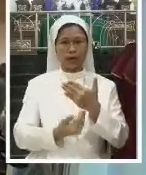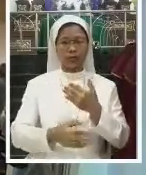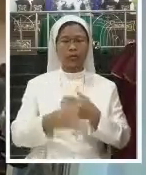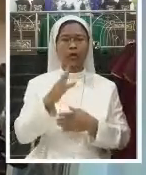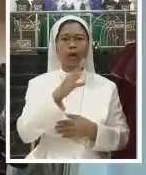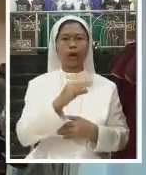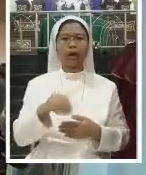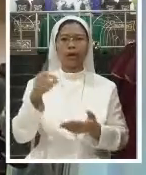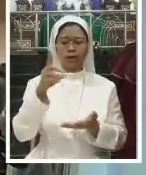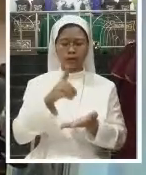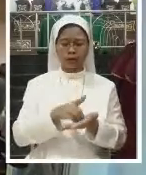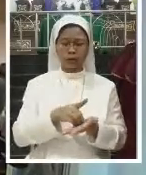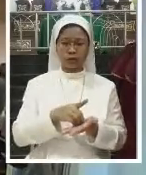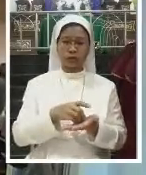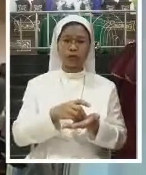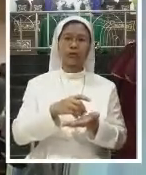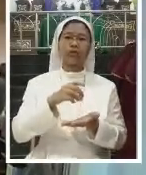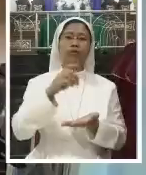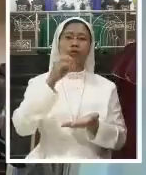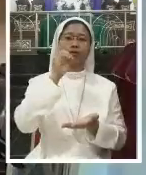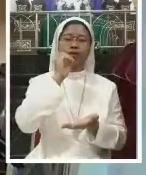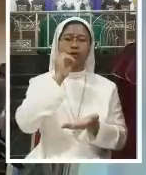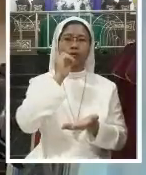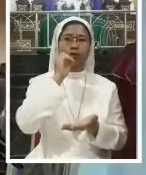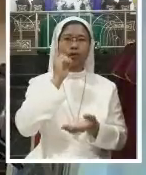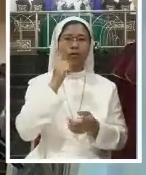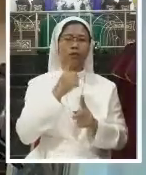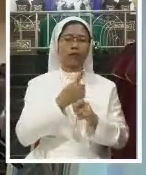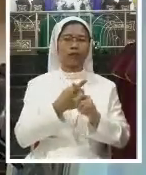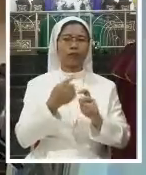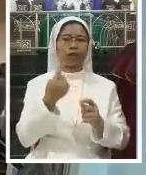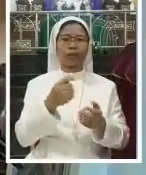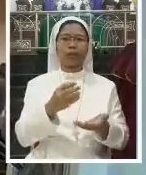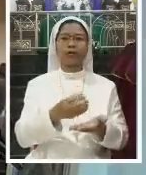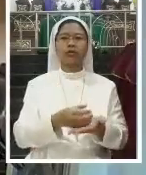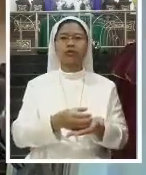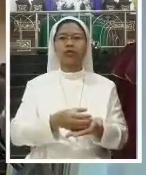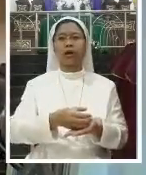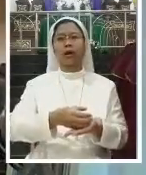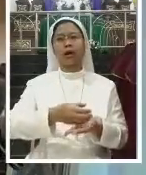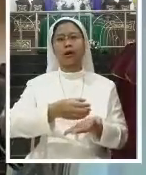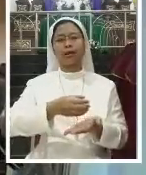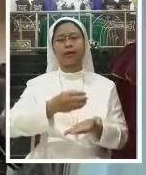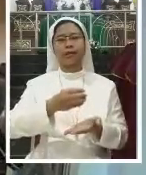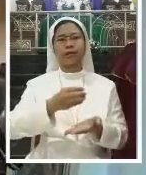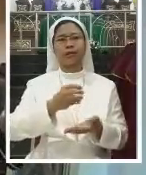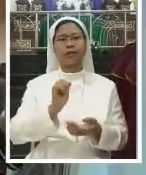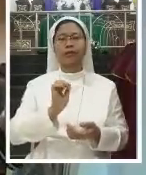Sa mga nagigay na labay, sa mga kinakulungan.